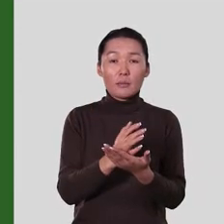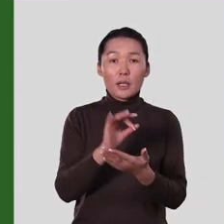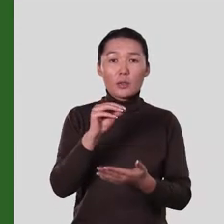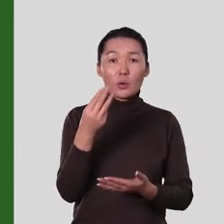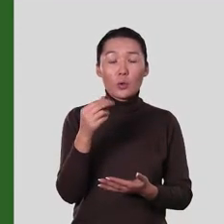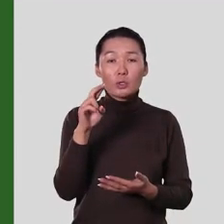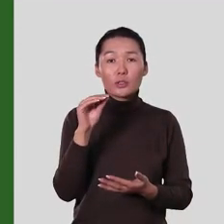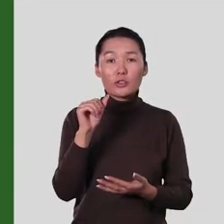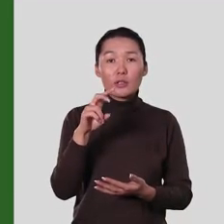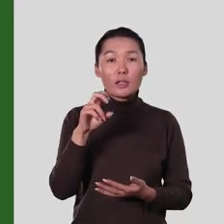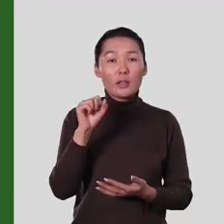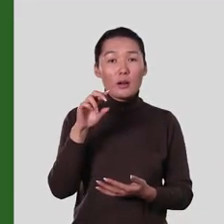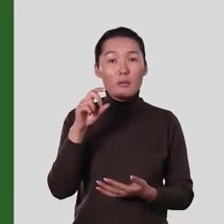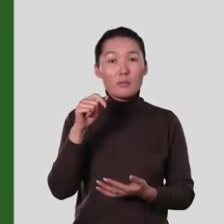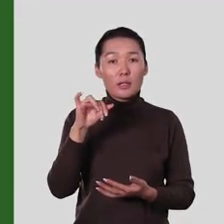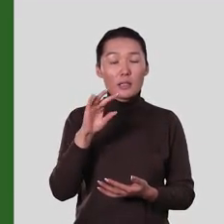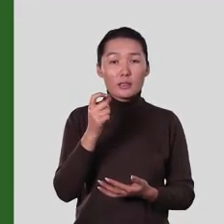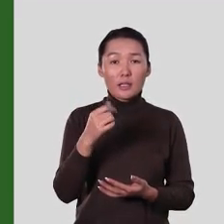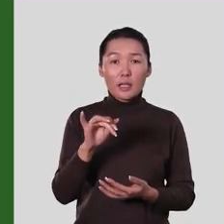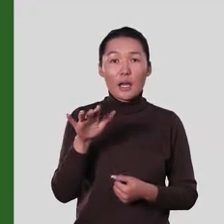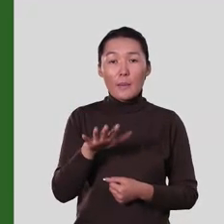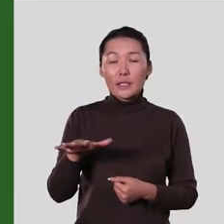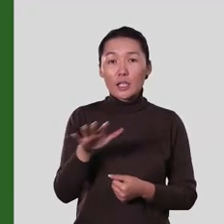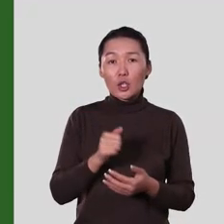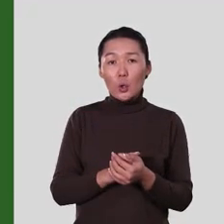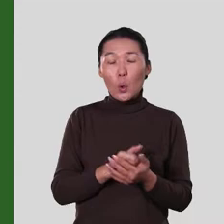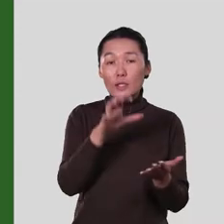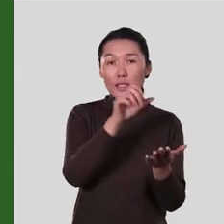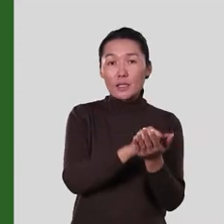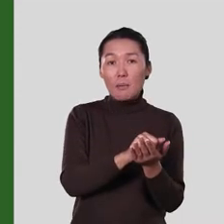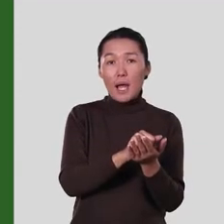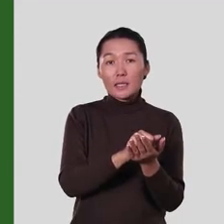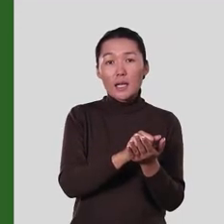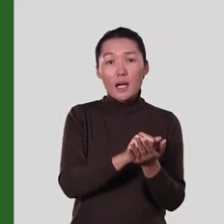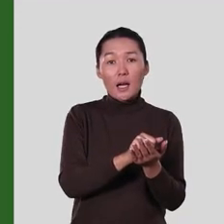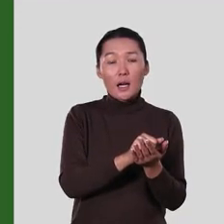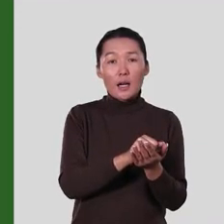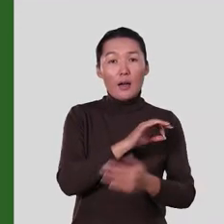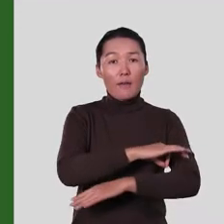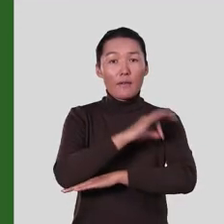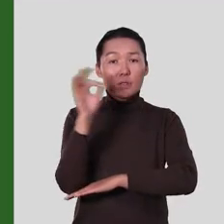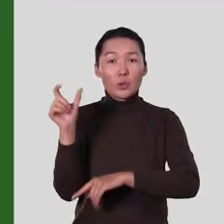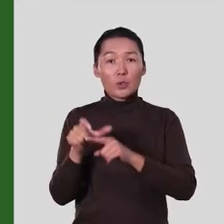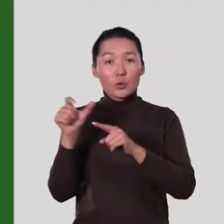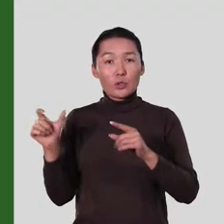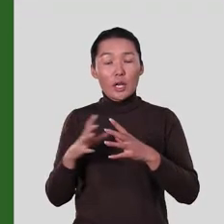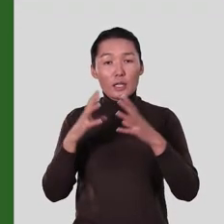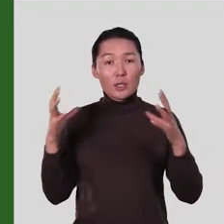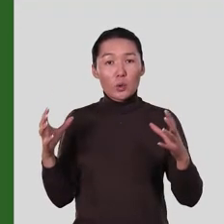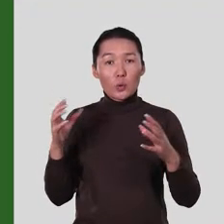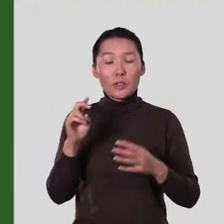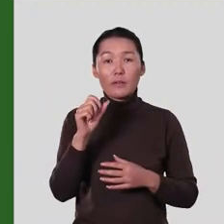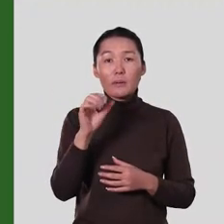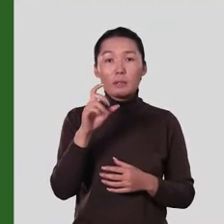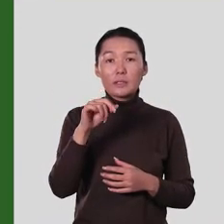Ош-Джалабадский подрегион. Он занимает восточную часть крупного ферганского артезианского